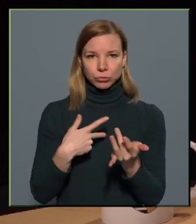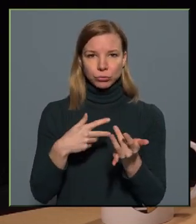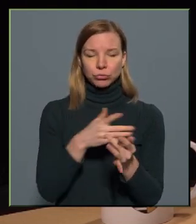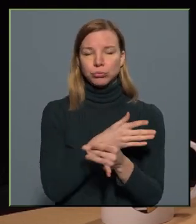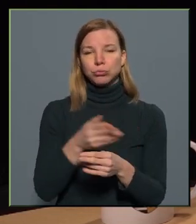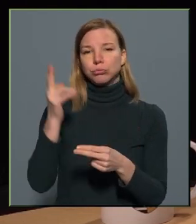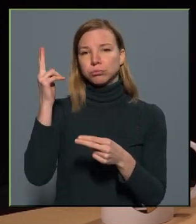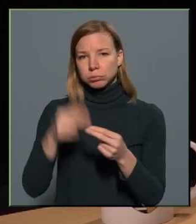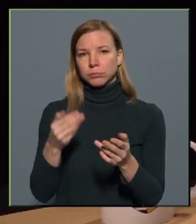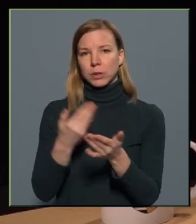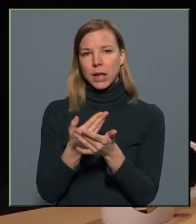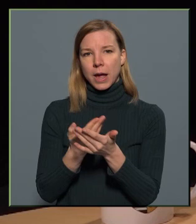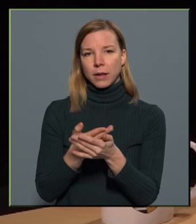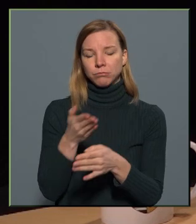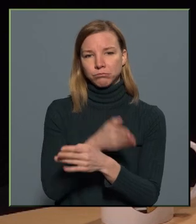megalkotásához, hogy